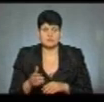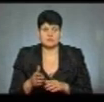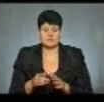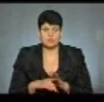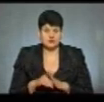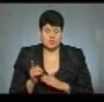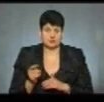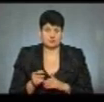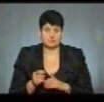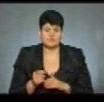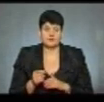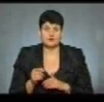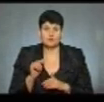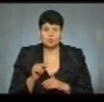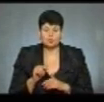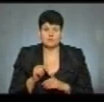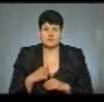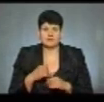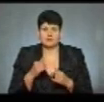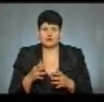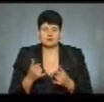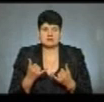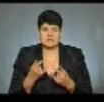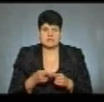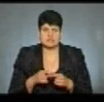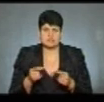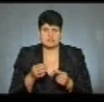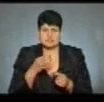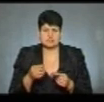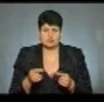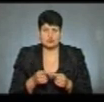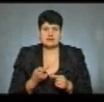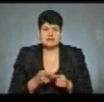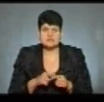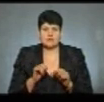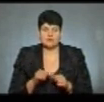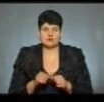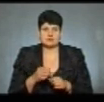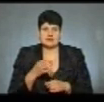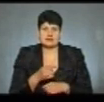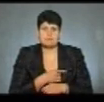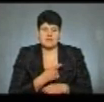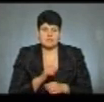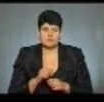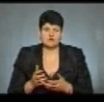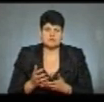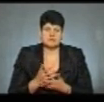інфекції. Тому ми не можемо зараз це оцінити. Це можуть оцінити медики, які можуть зібрати епіданамнез, тобто